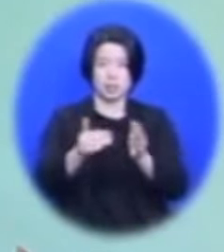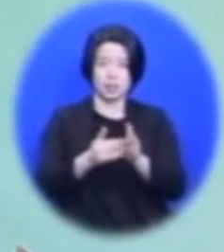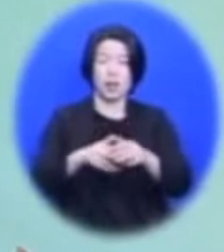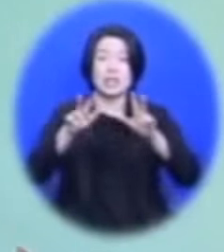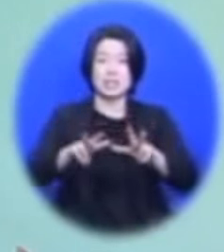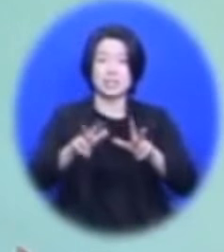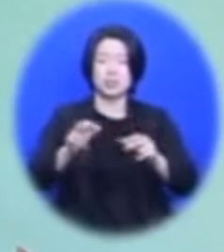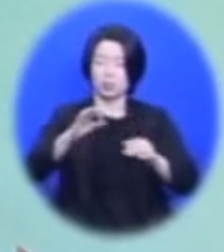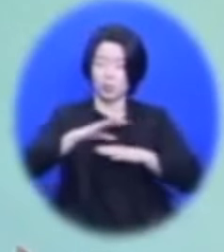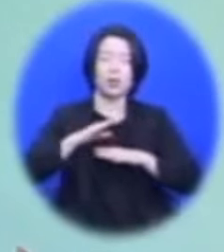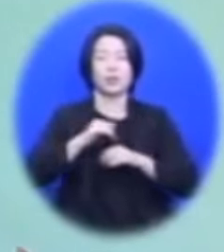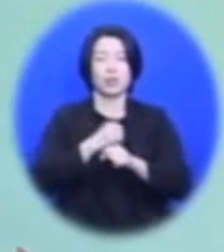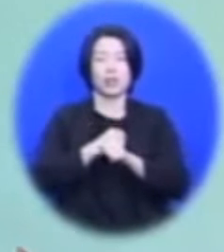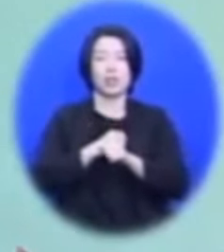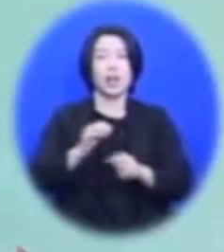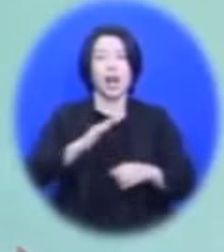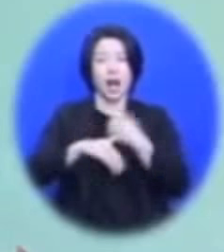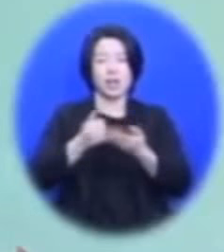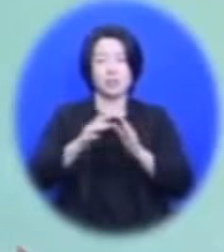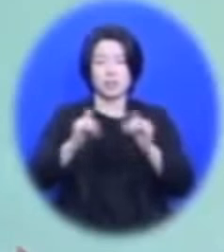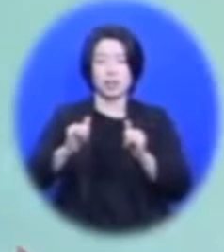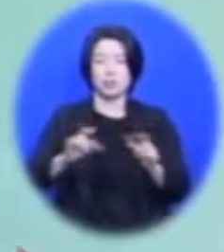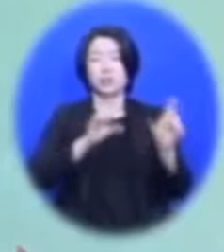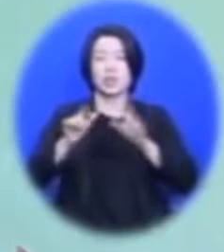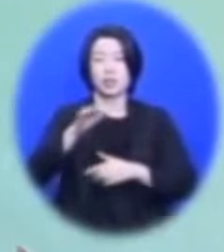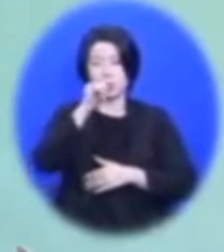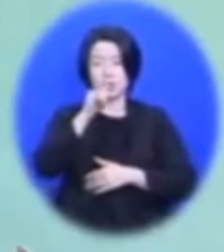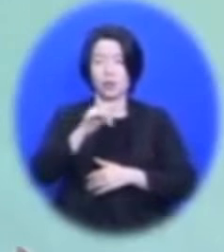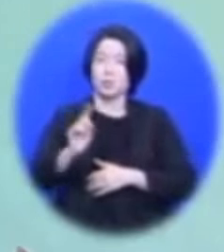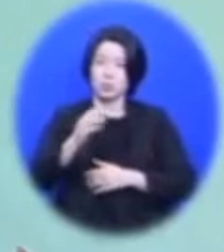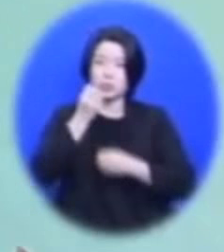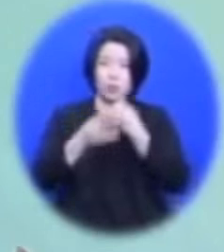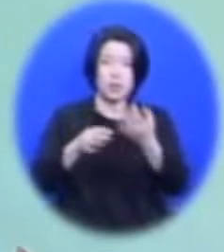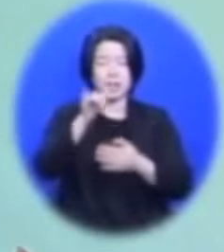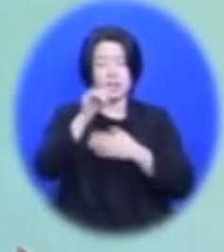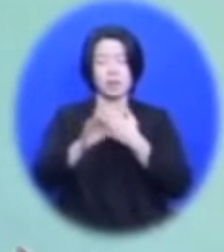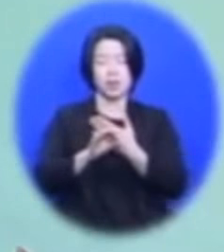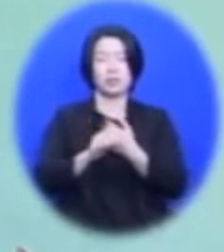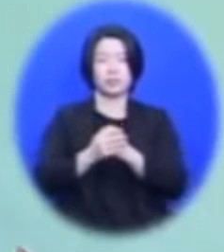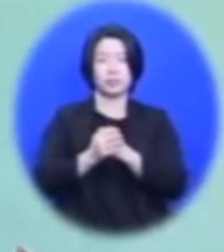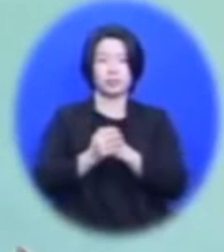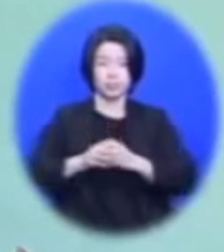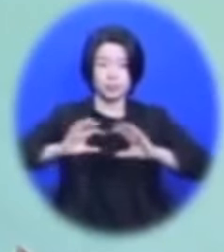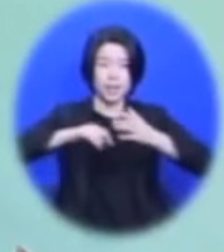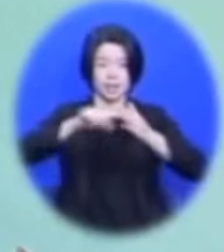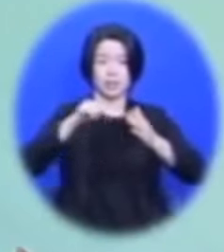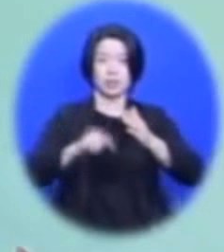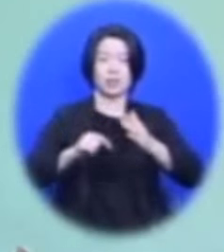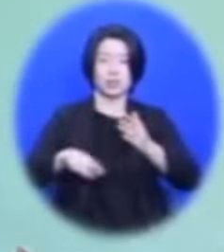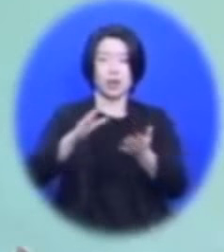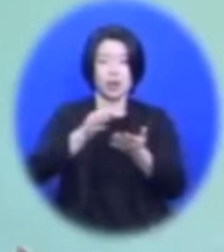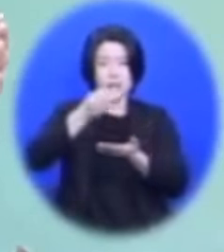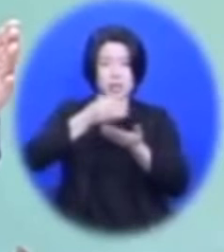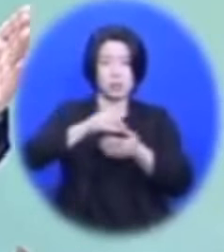지금은 놀랍게 하나님의 사람으로 살아가고 계십니다. 그분이 이런 고백을 하셨어요. 세상에서 재물을 다 잃어버렸을